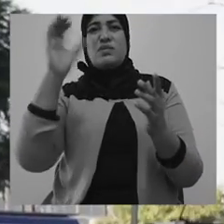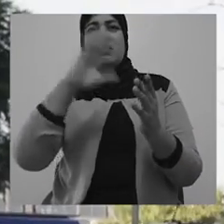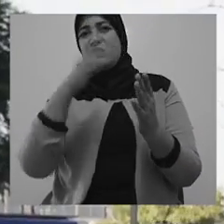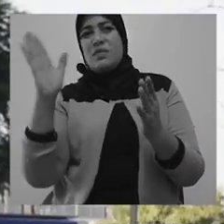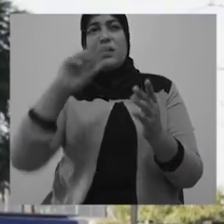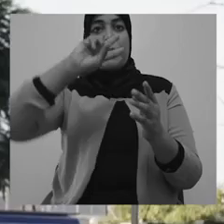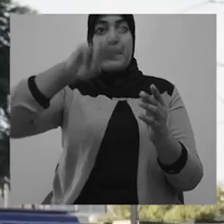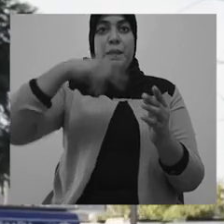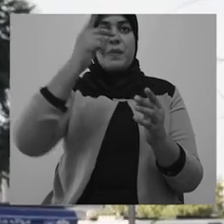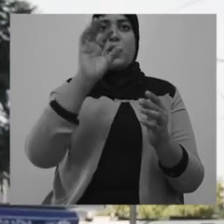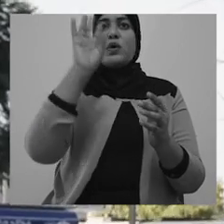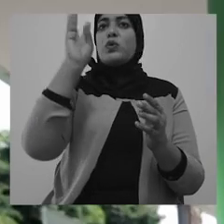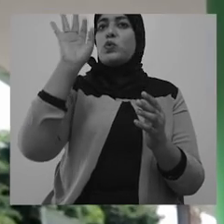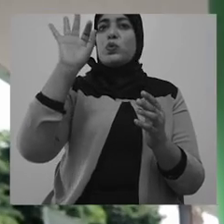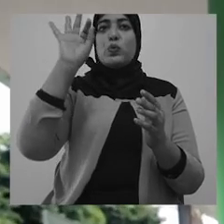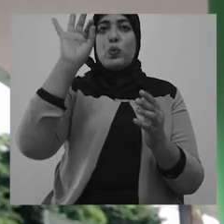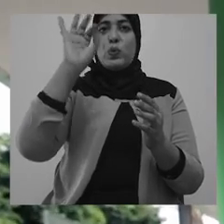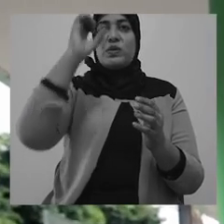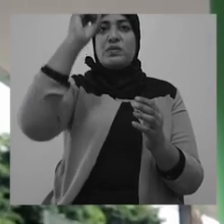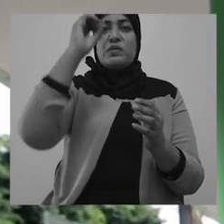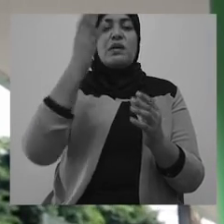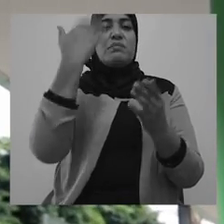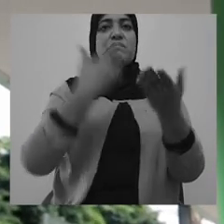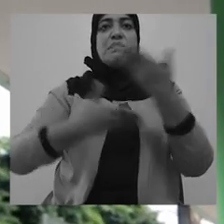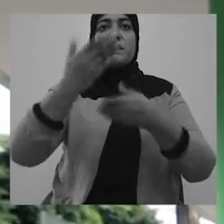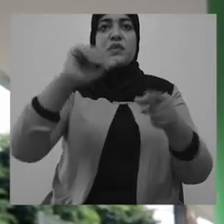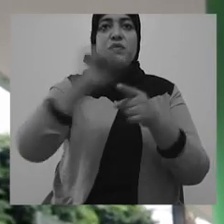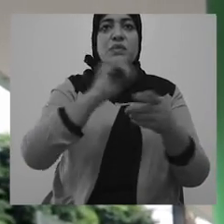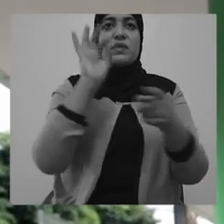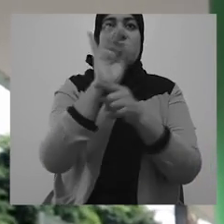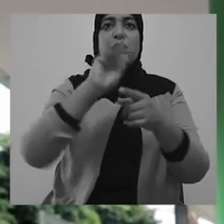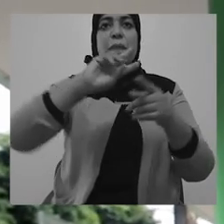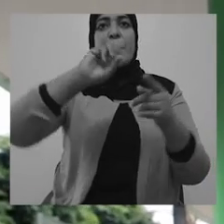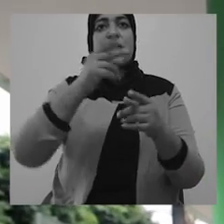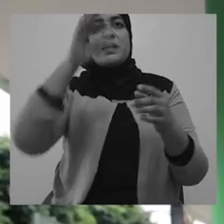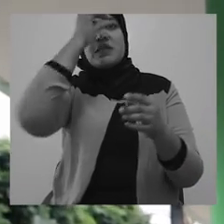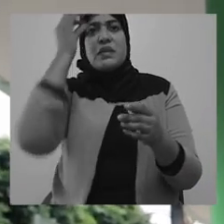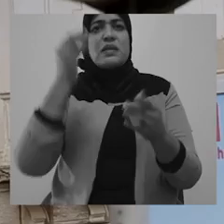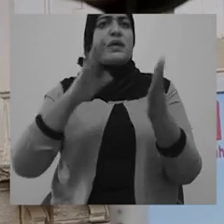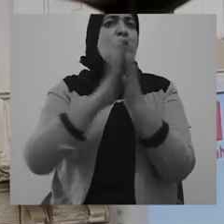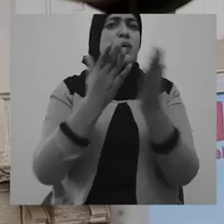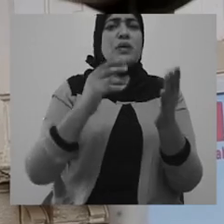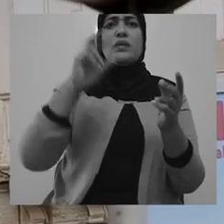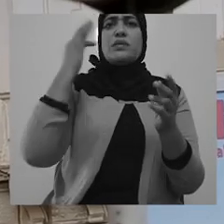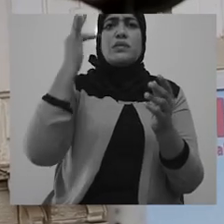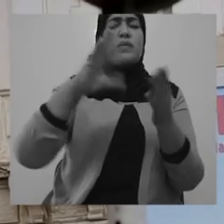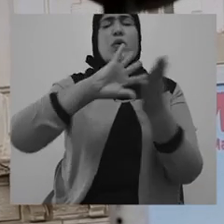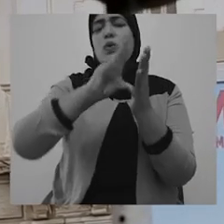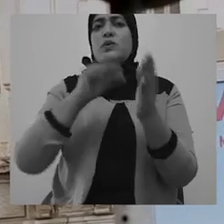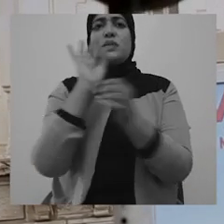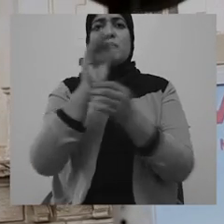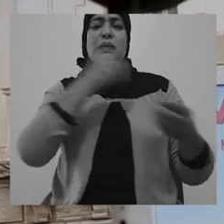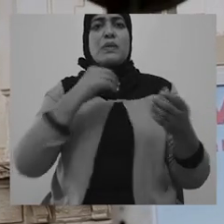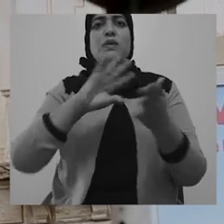d'avoir, on va dire, des connaissances théoriques sur les politiques publiques locales inclusives, mais également elle leur a